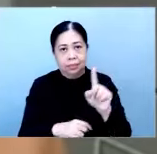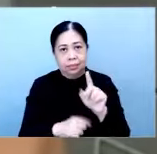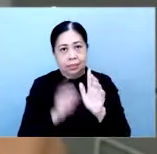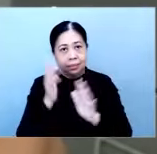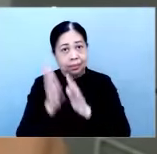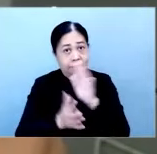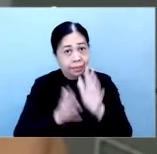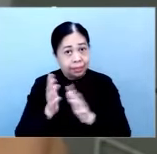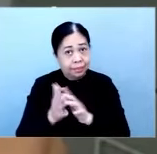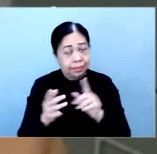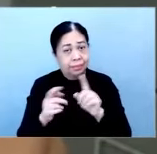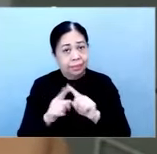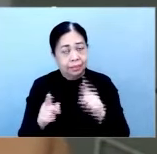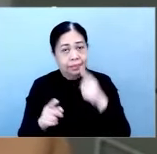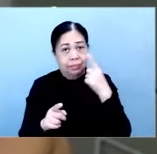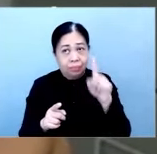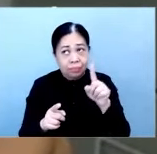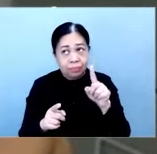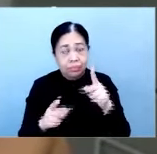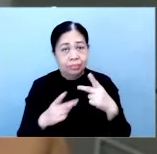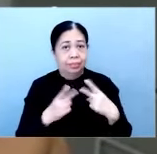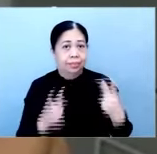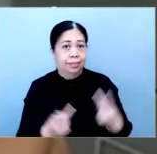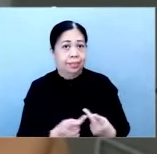party karon for Valentine's Day.